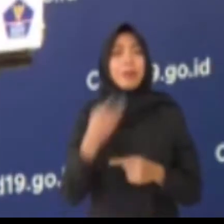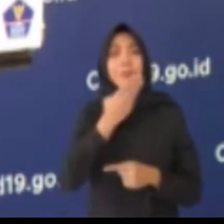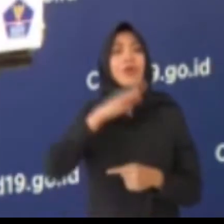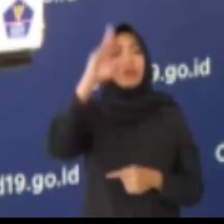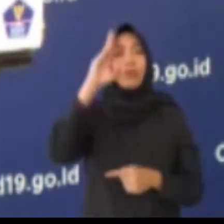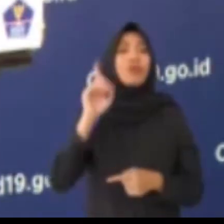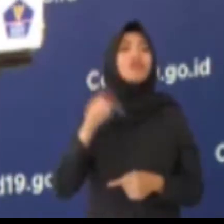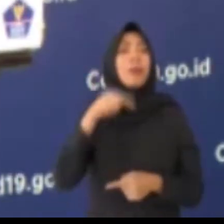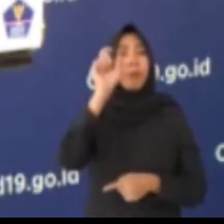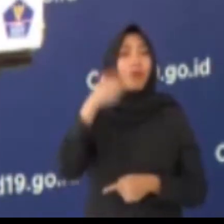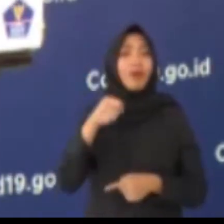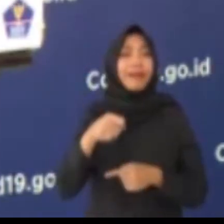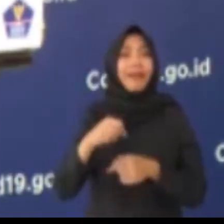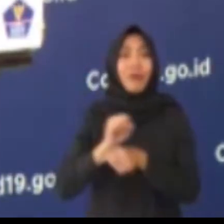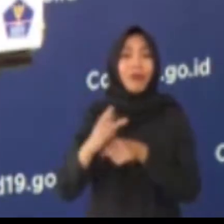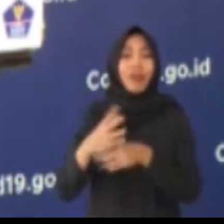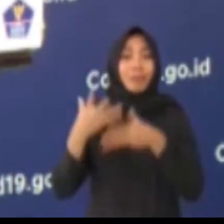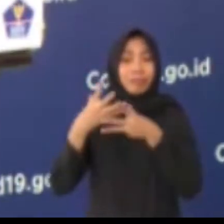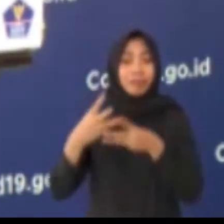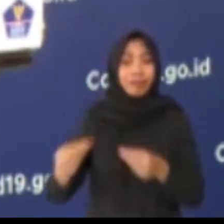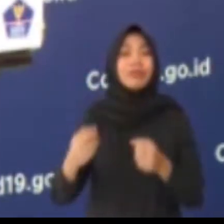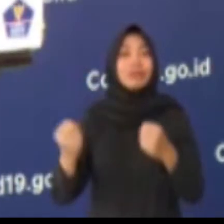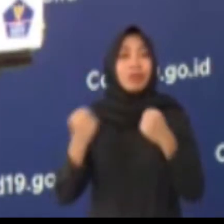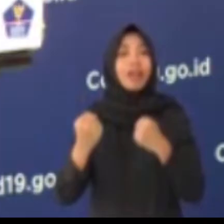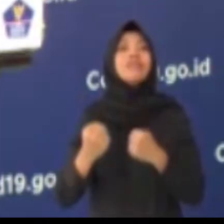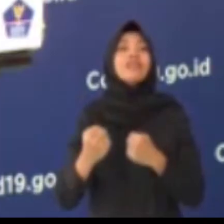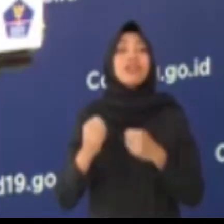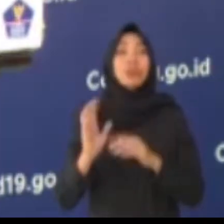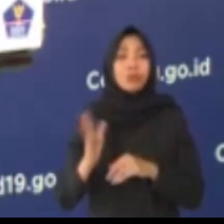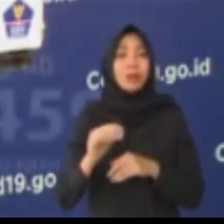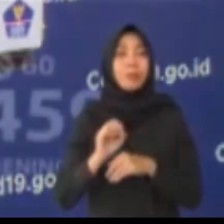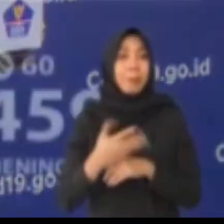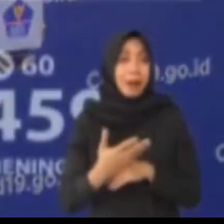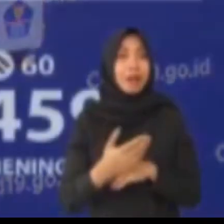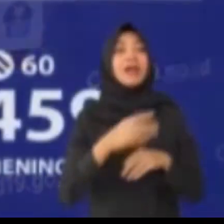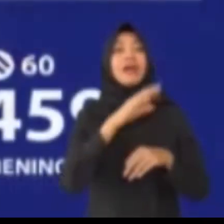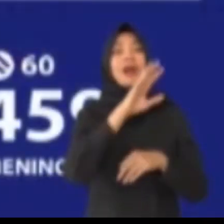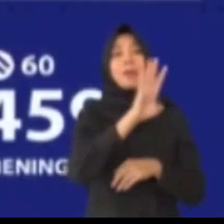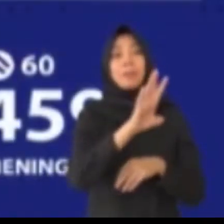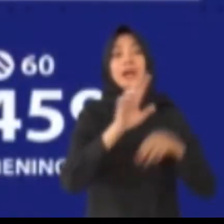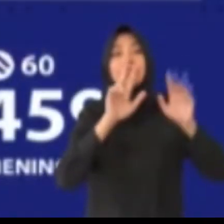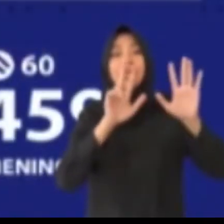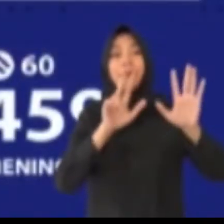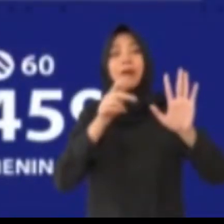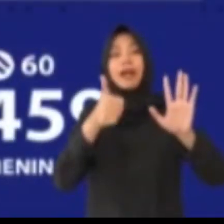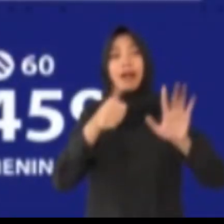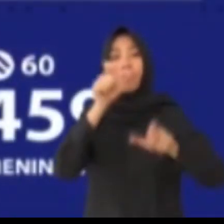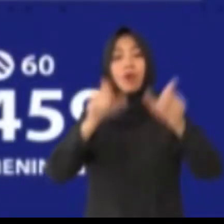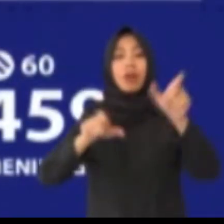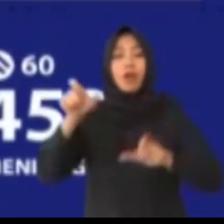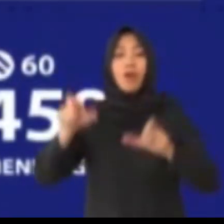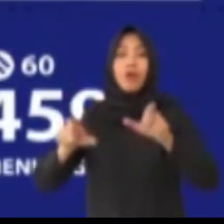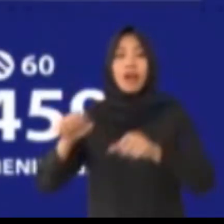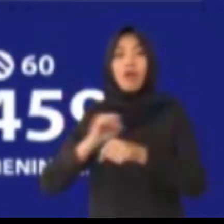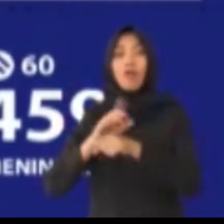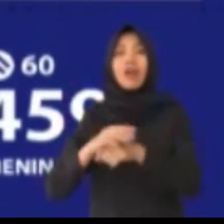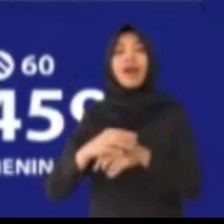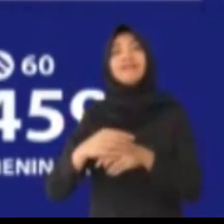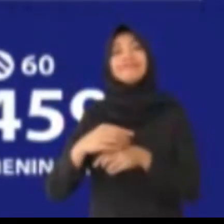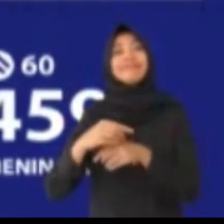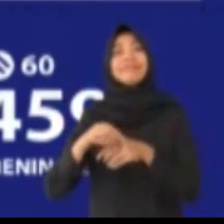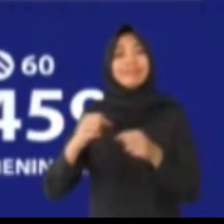pasien yang sudah sembuh Sudah ada 426 orang sampai dengan hari ini akumulasinya